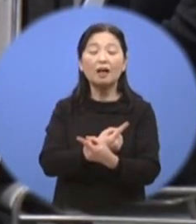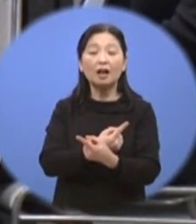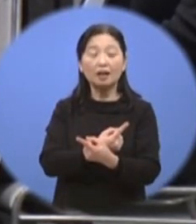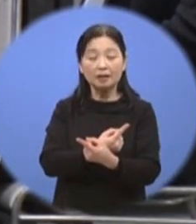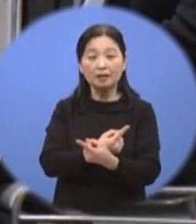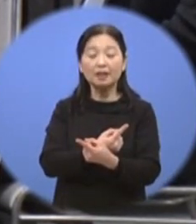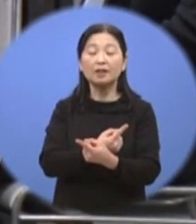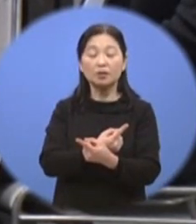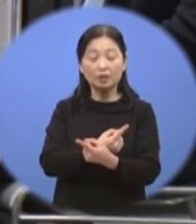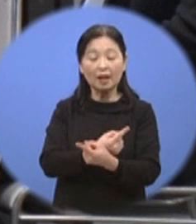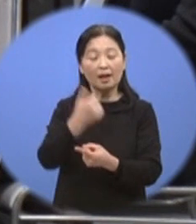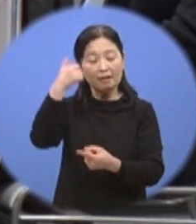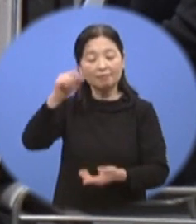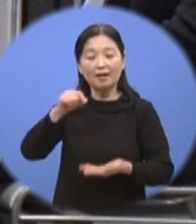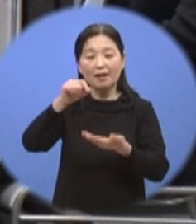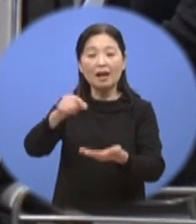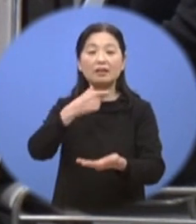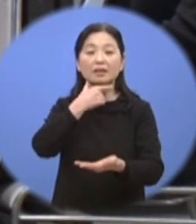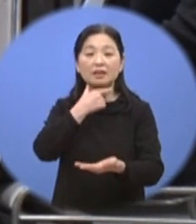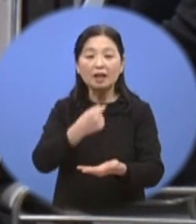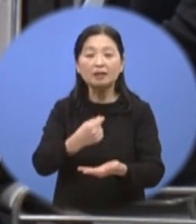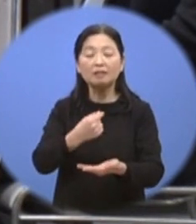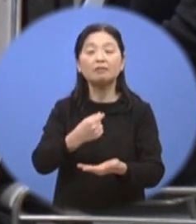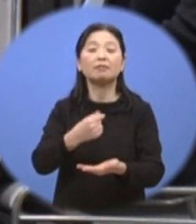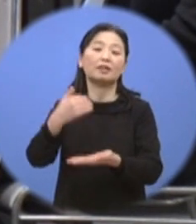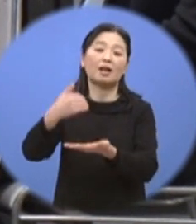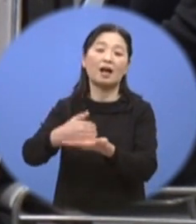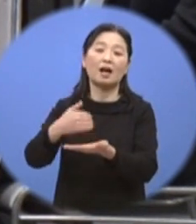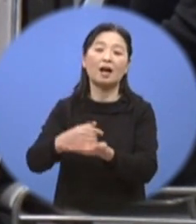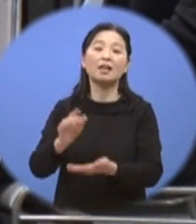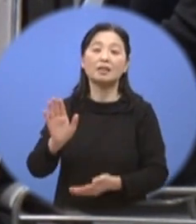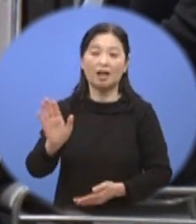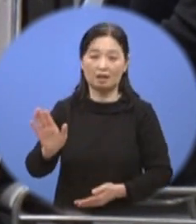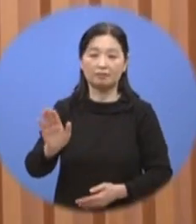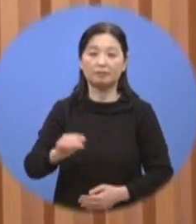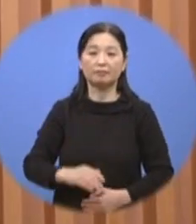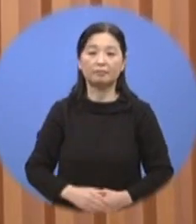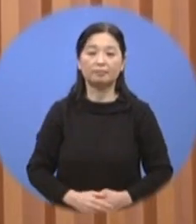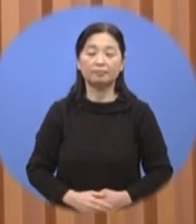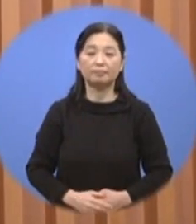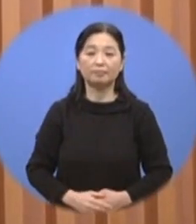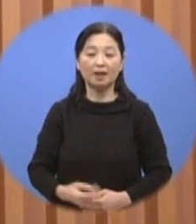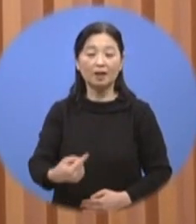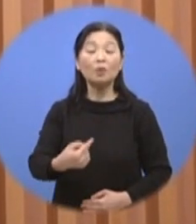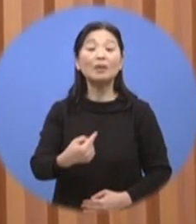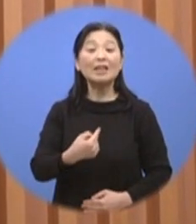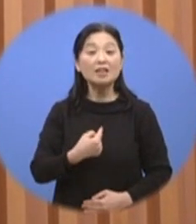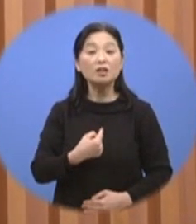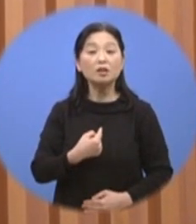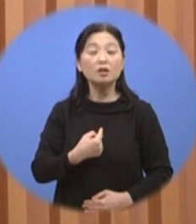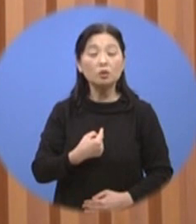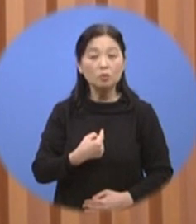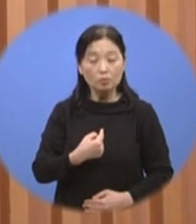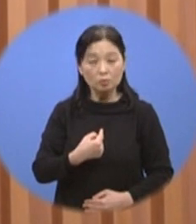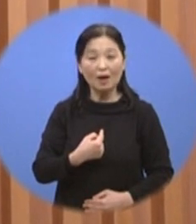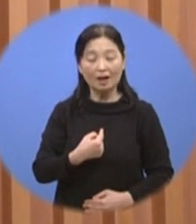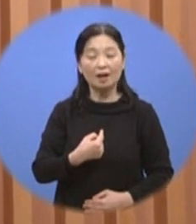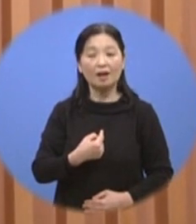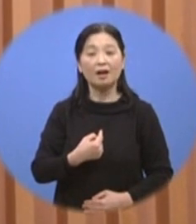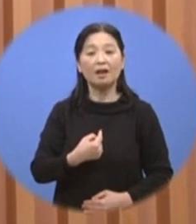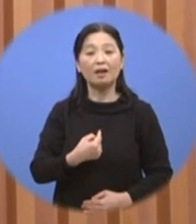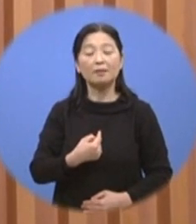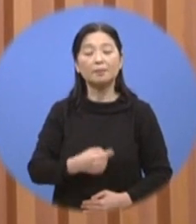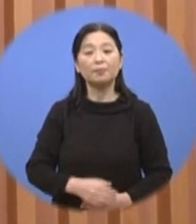話します。 私の方は県内で仕事をしておりまして